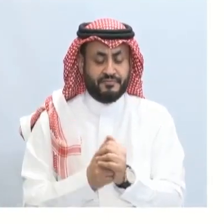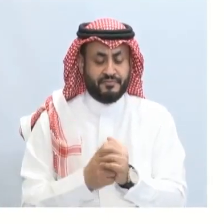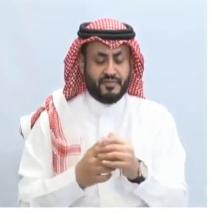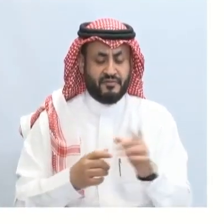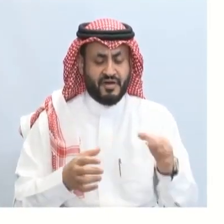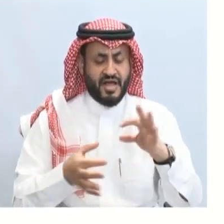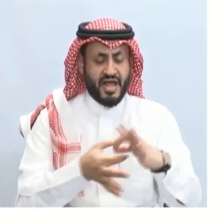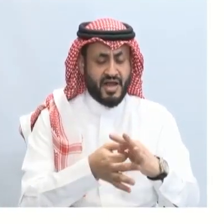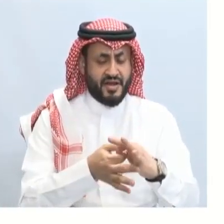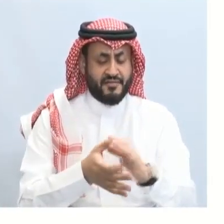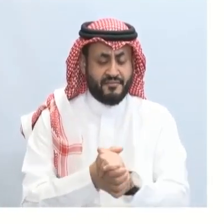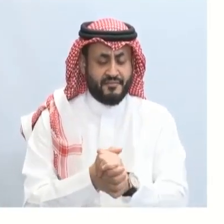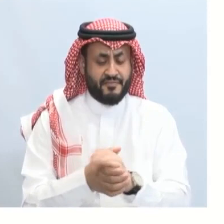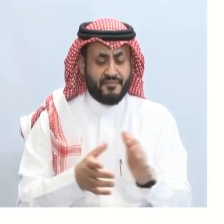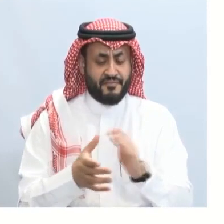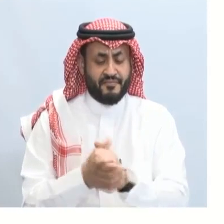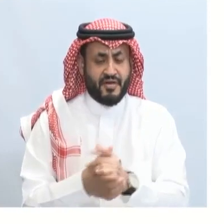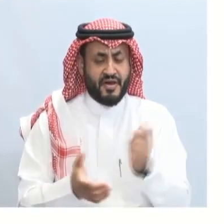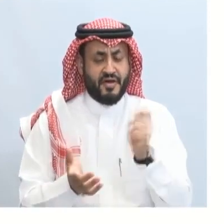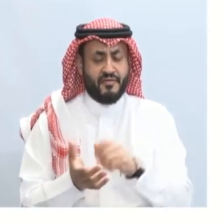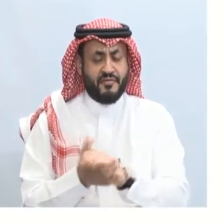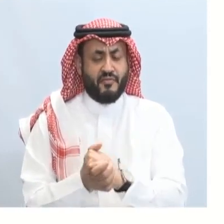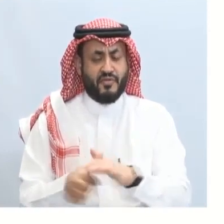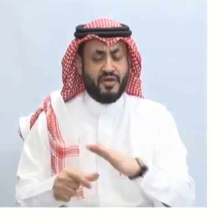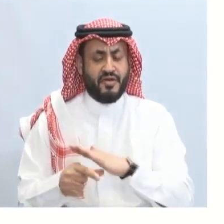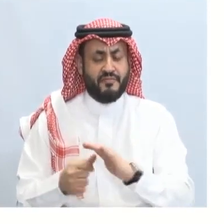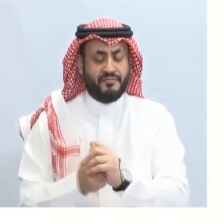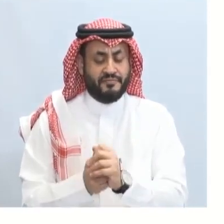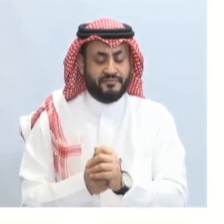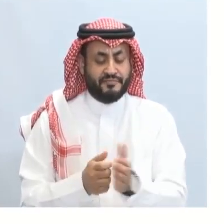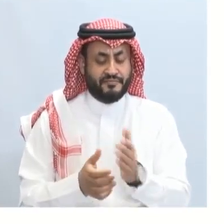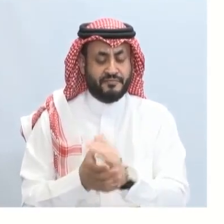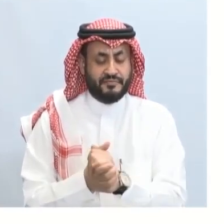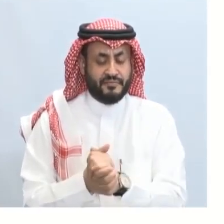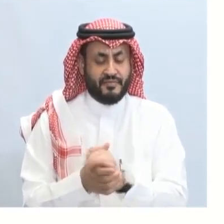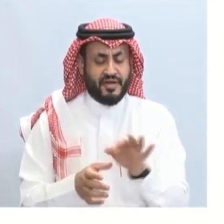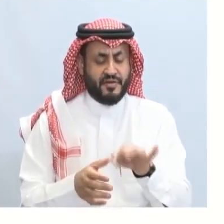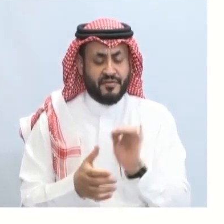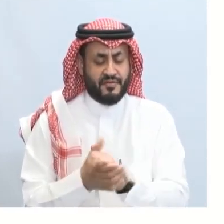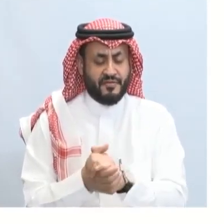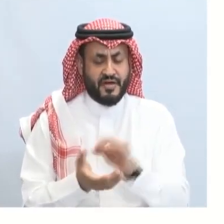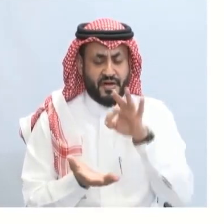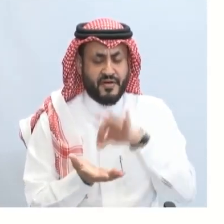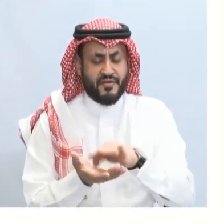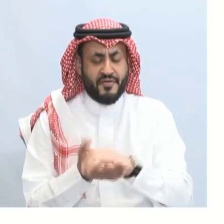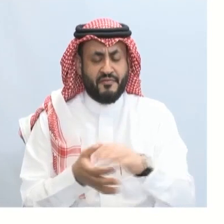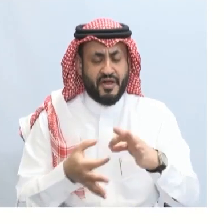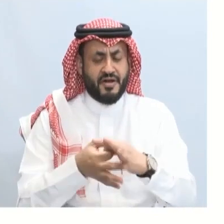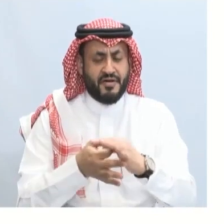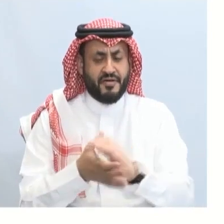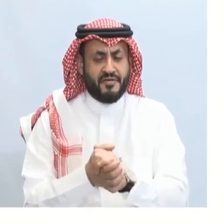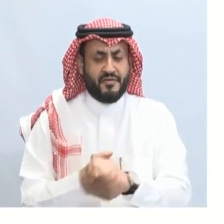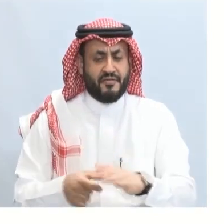علاقه المسؤوليه باتخاذ القرار والمواطنه اخيرا ان احدد العلاقه بين